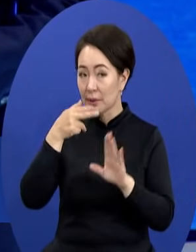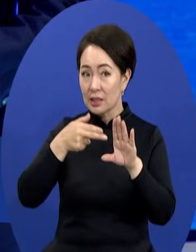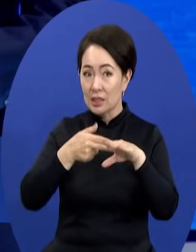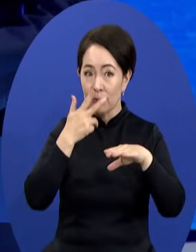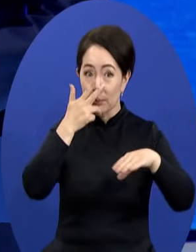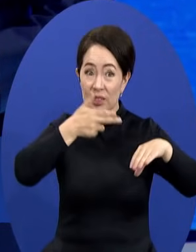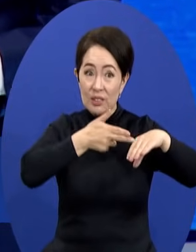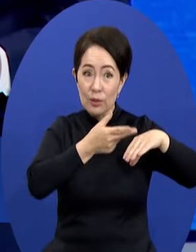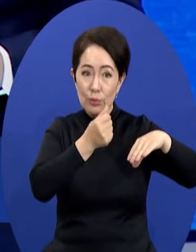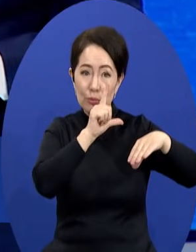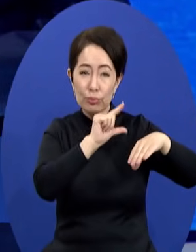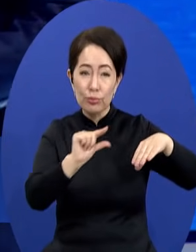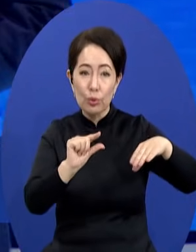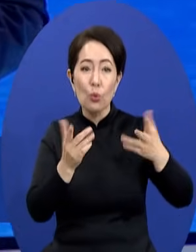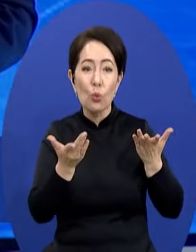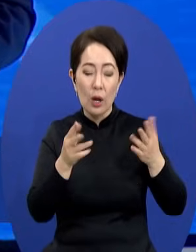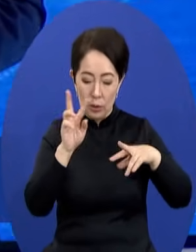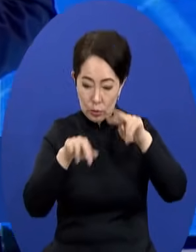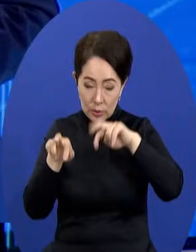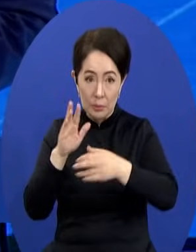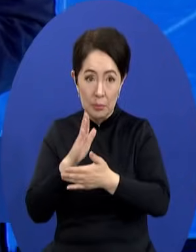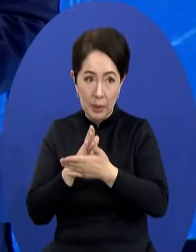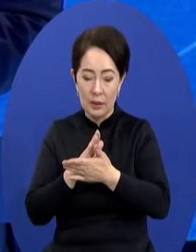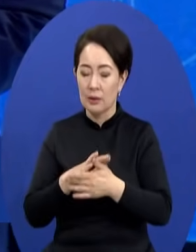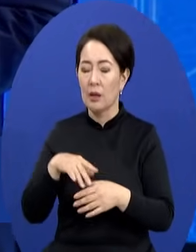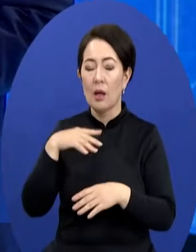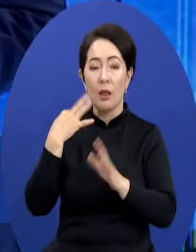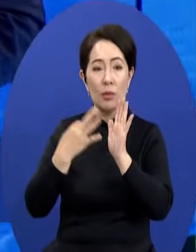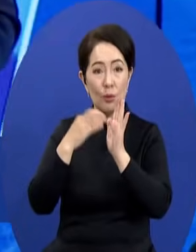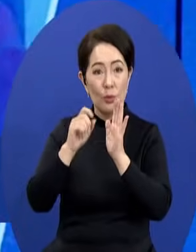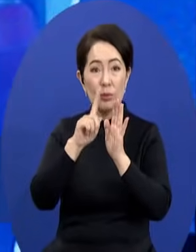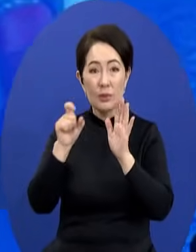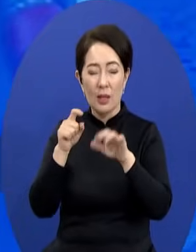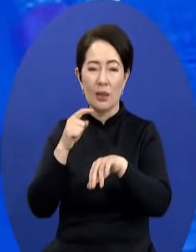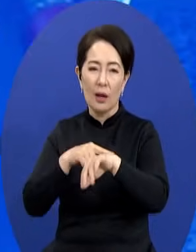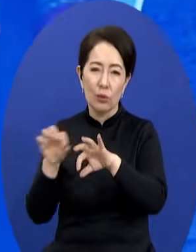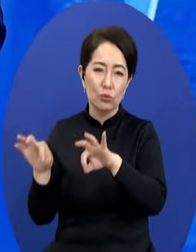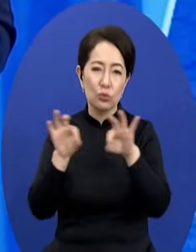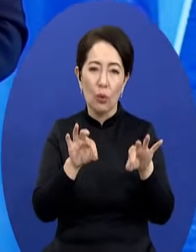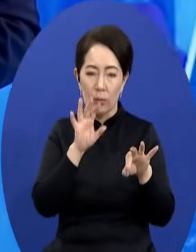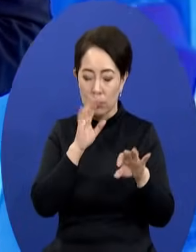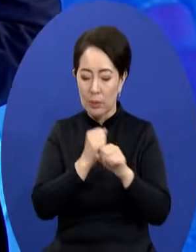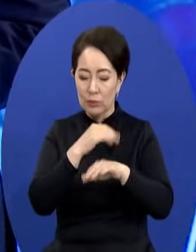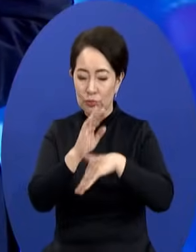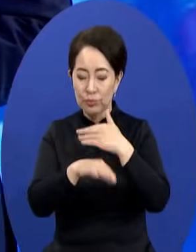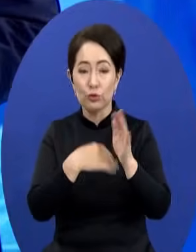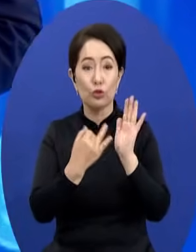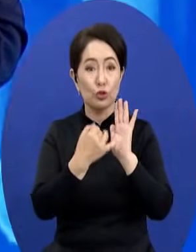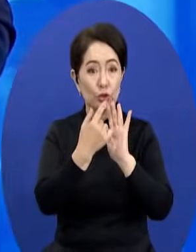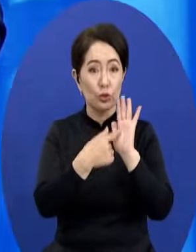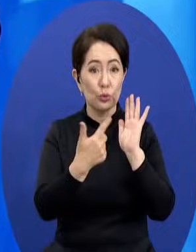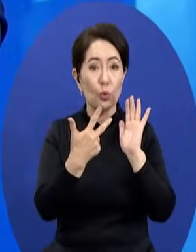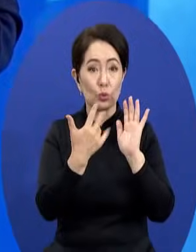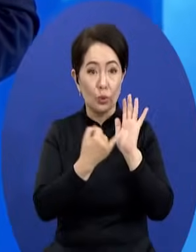бууруулах хувилбаруудыг судалж байна. Ипотекийн зээлийн эргэн төлөлтийг он дуустал сунгах ажил энэ сарын 31 хүртэл үргэлжилнэ.